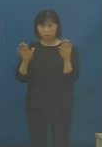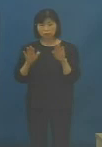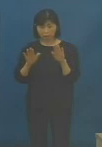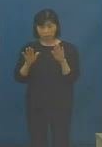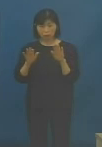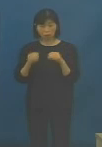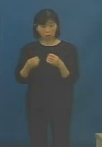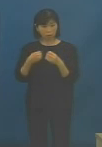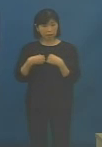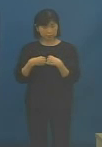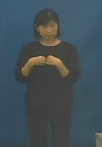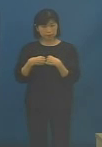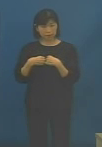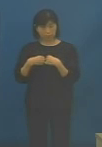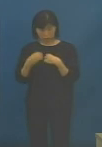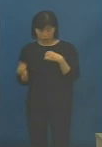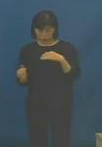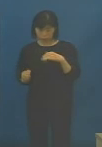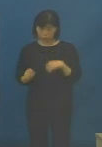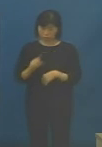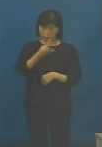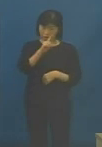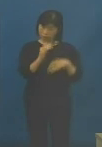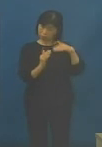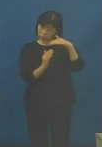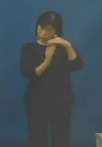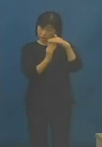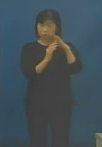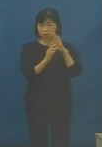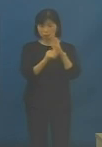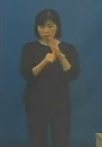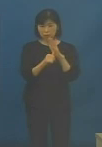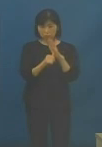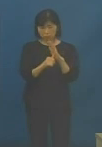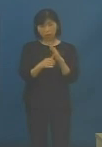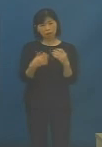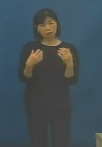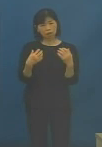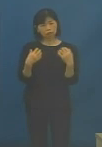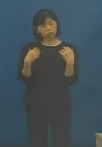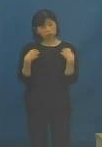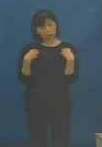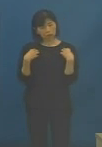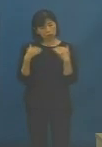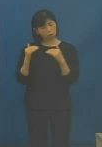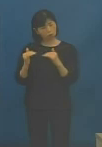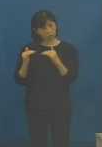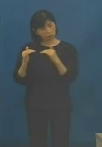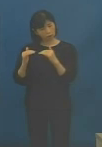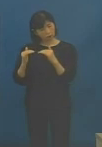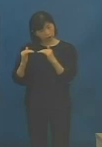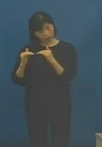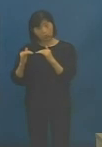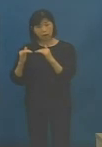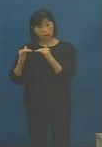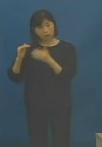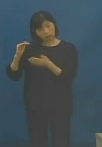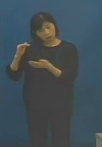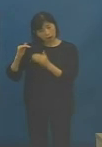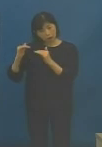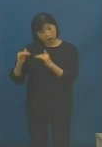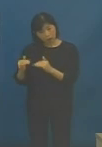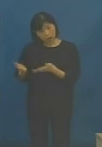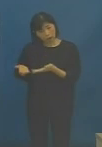この感染のピーク時の対策、まあ、負担の緩和ということで打ち出された対策だったと思うんです。